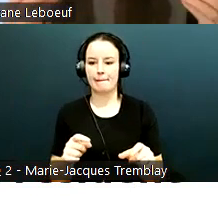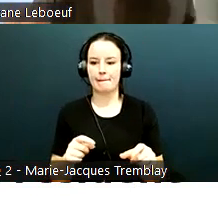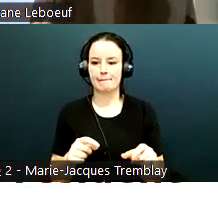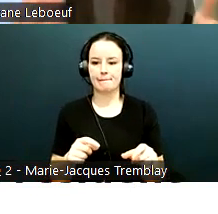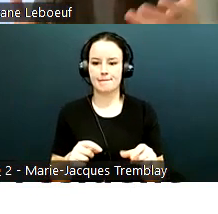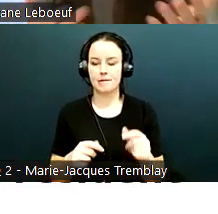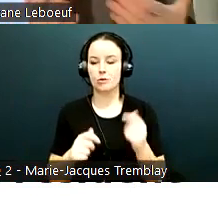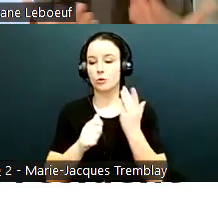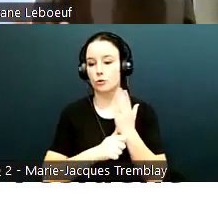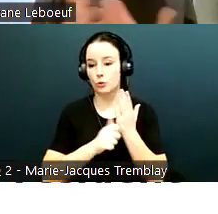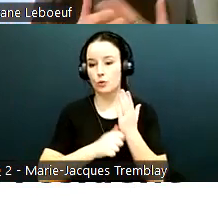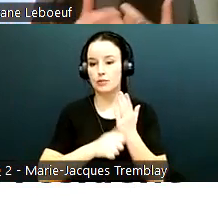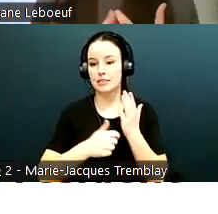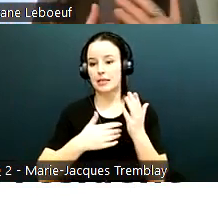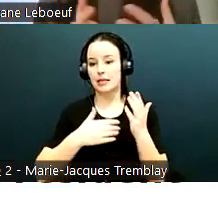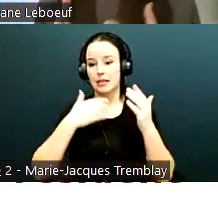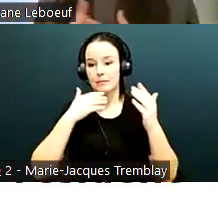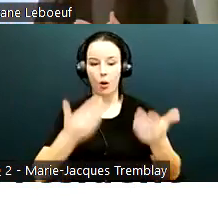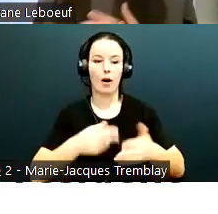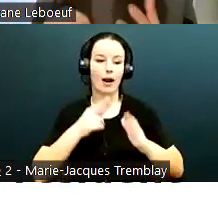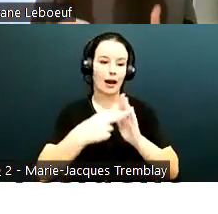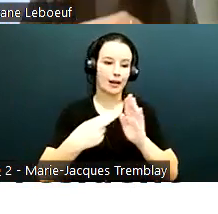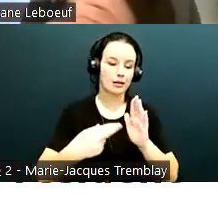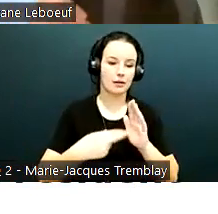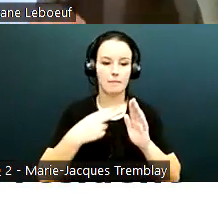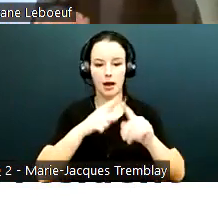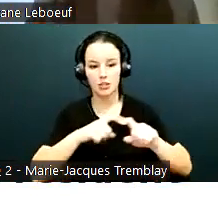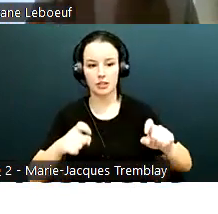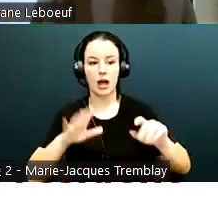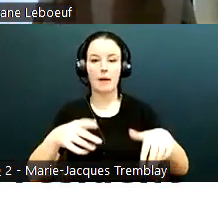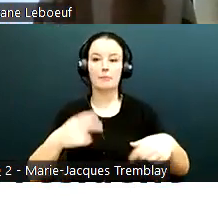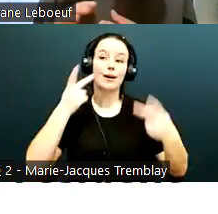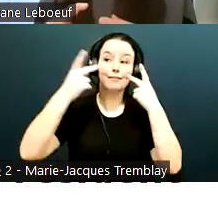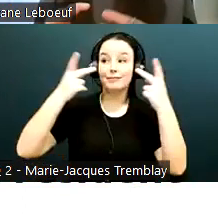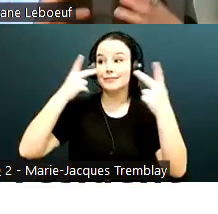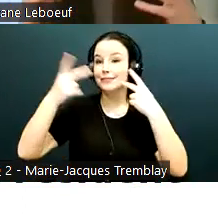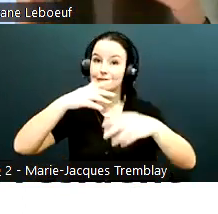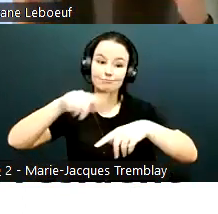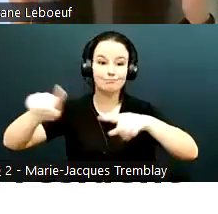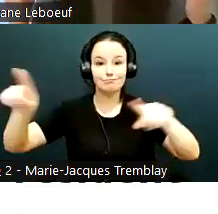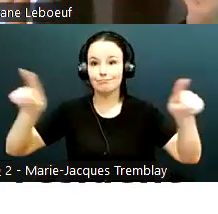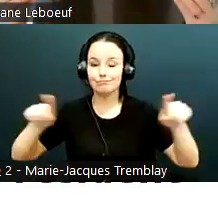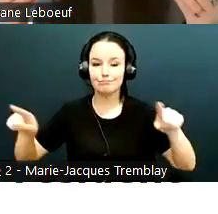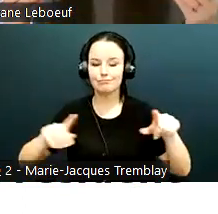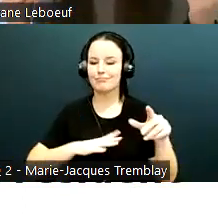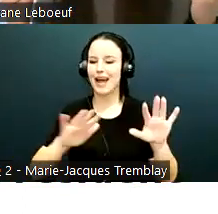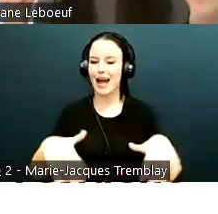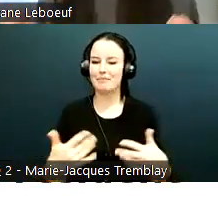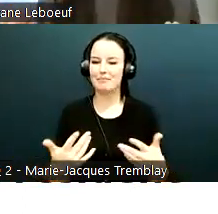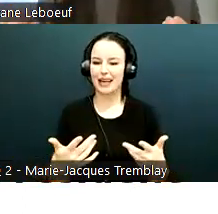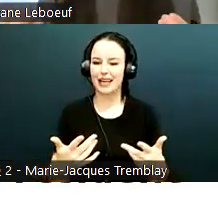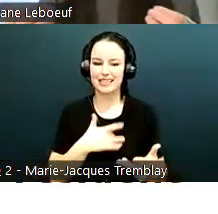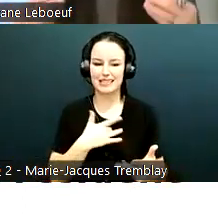le dossier d'accueil qui donne les règlements de la résidence, etc. On va faire visiter au sein de la résidence, mais les gens nous disaient que ce n'était